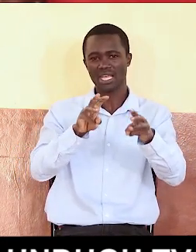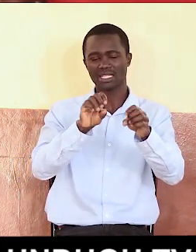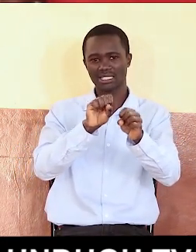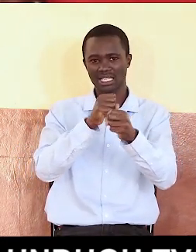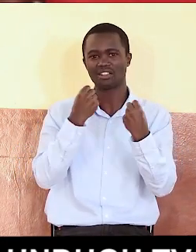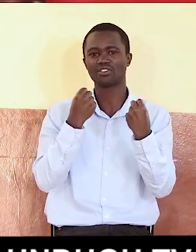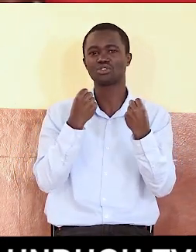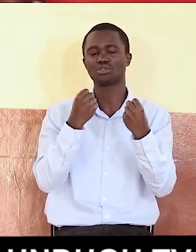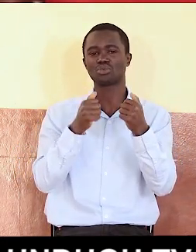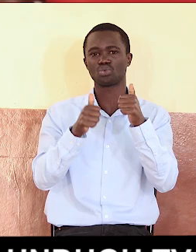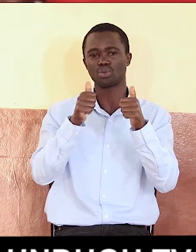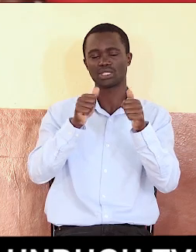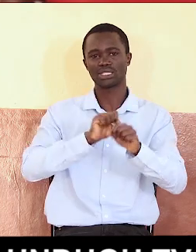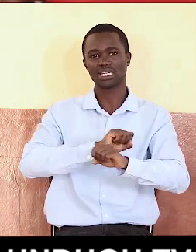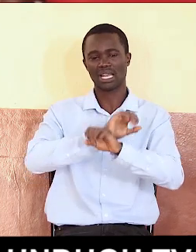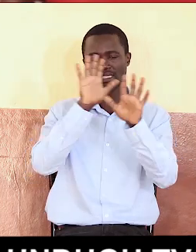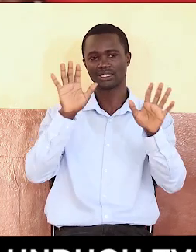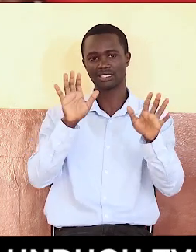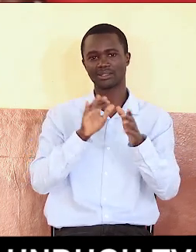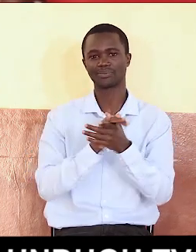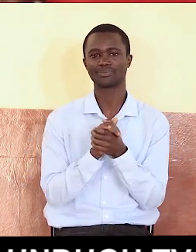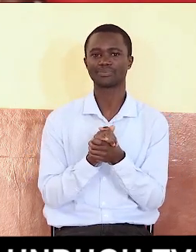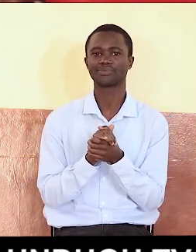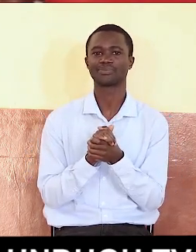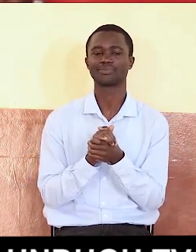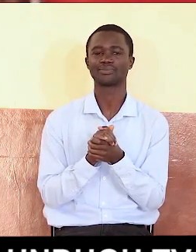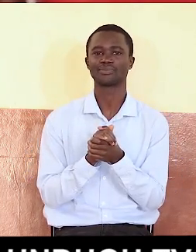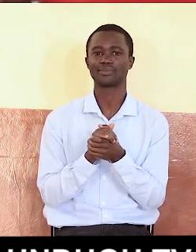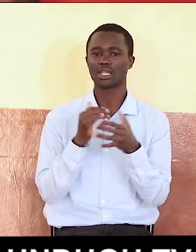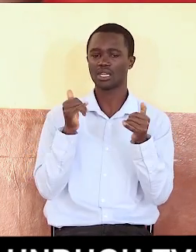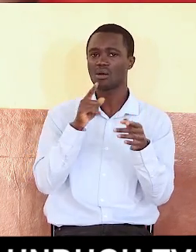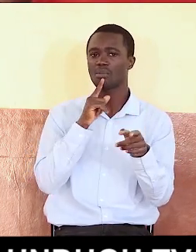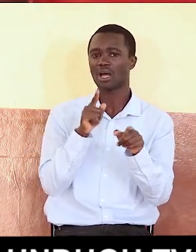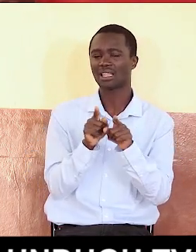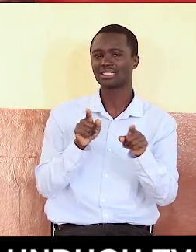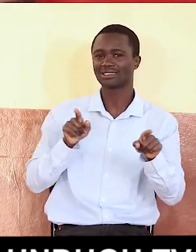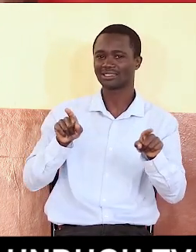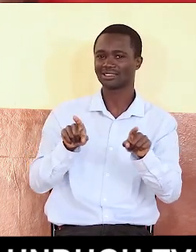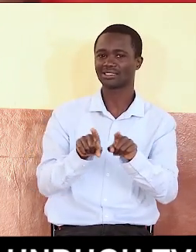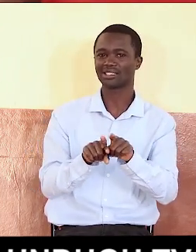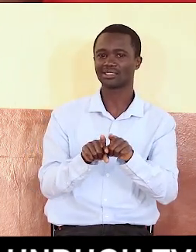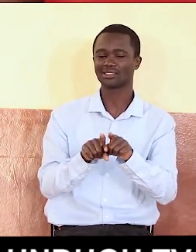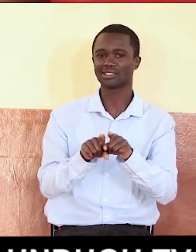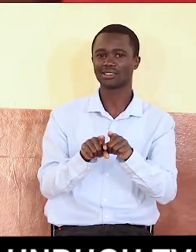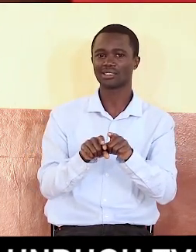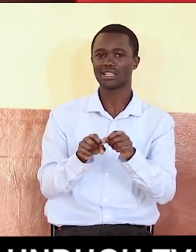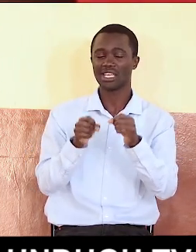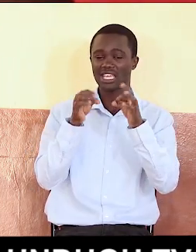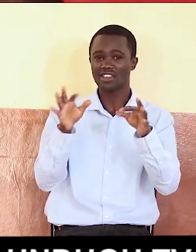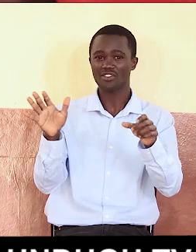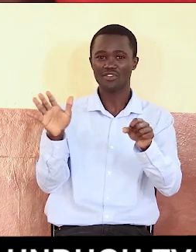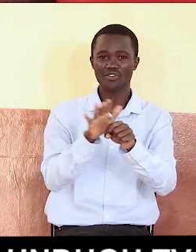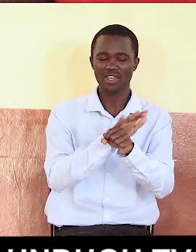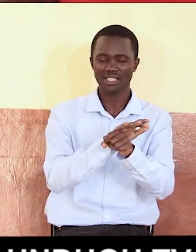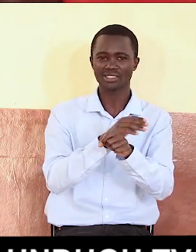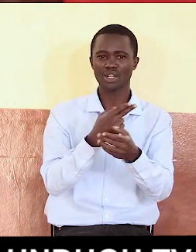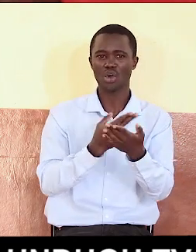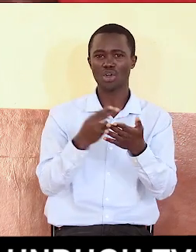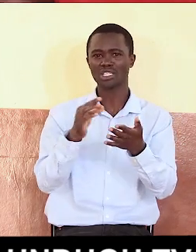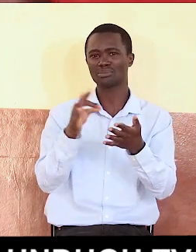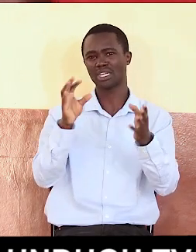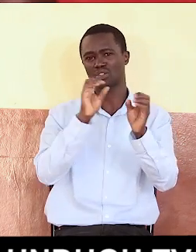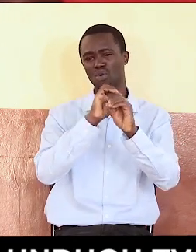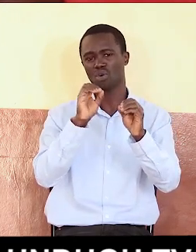ndio njia za nuru. Basi ndugu zangu, endapo hatujajazwa nguvu za Roho